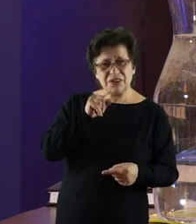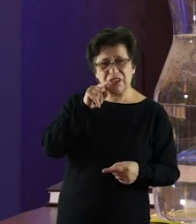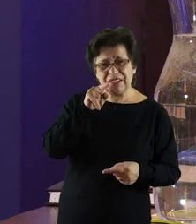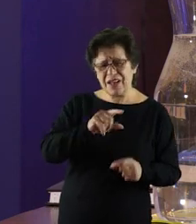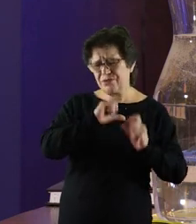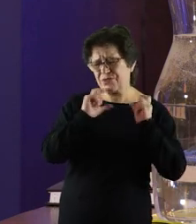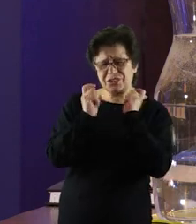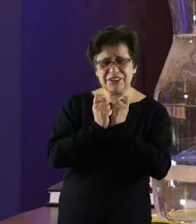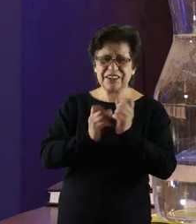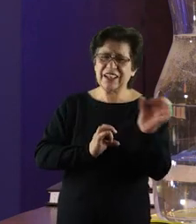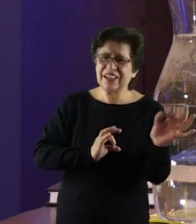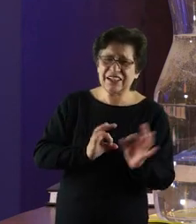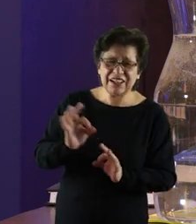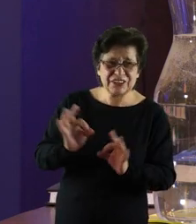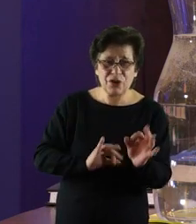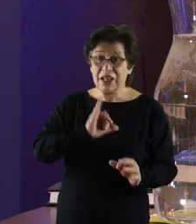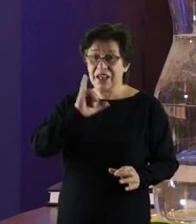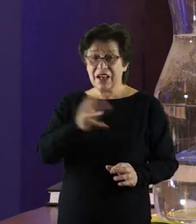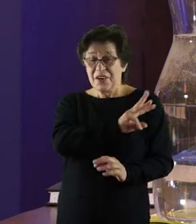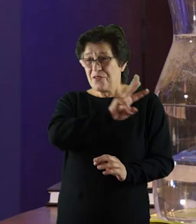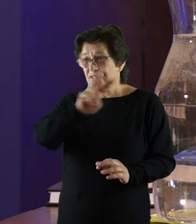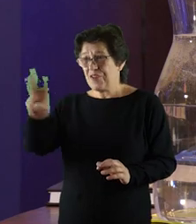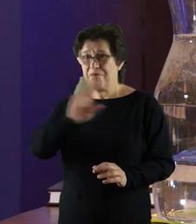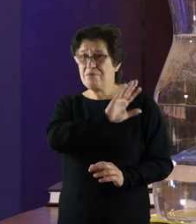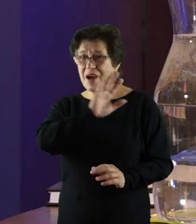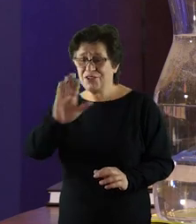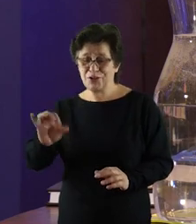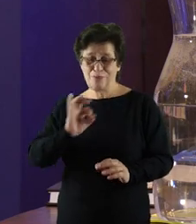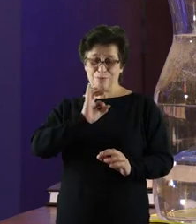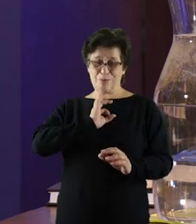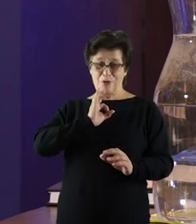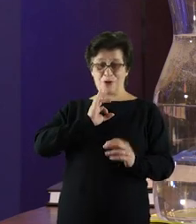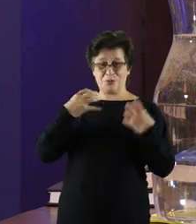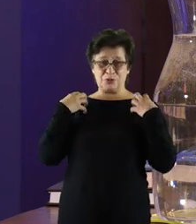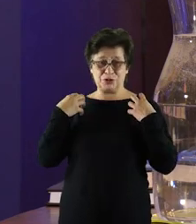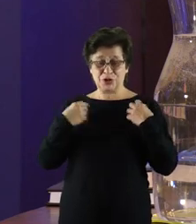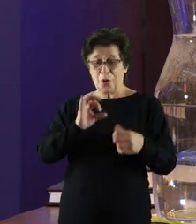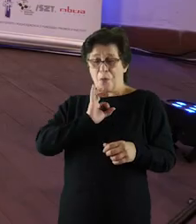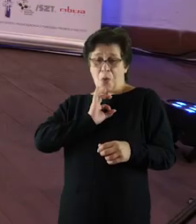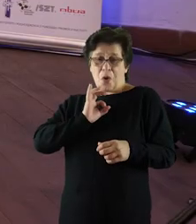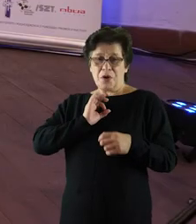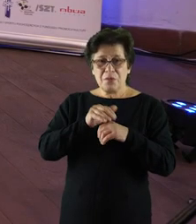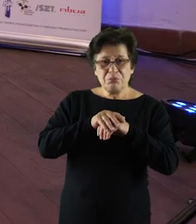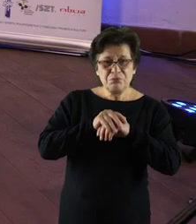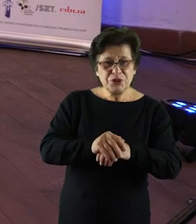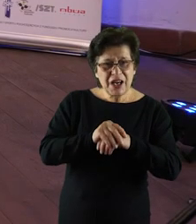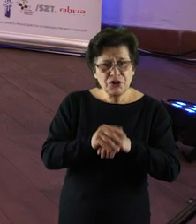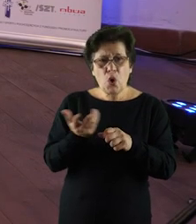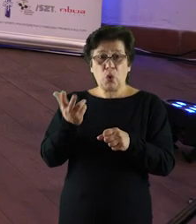wszystkie historie, które zdarzają się wam, które zdarzały się w moim życiu, które zdarzały się moim przyjaciołom i